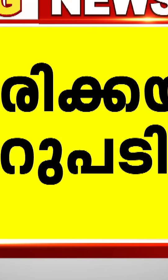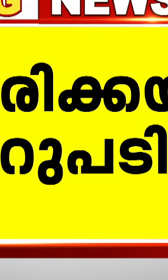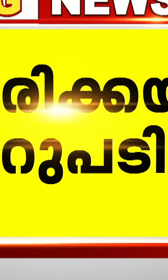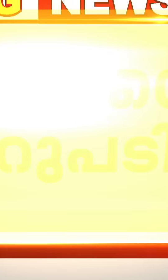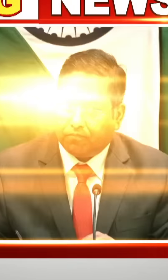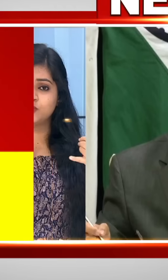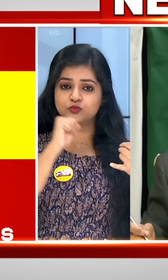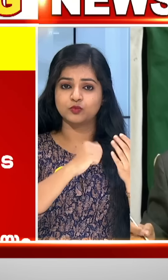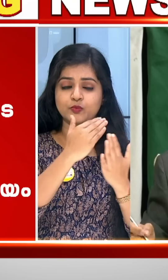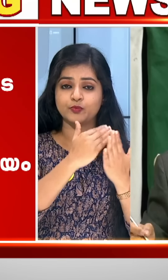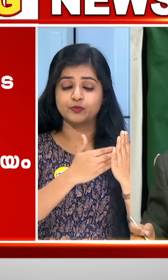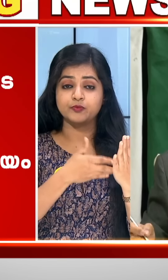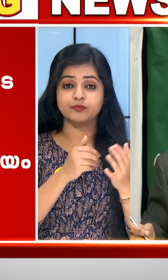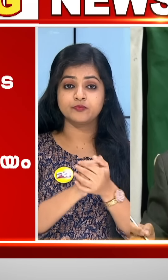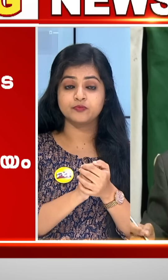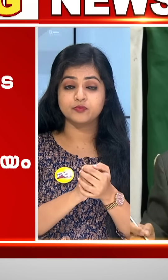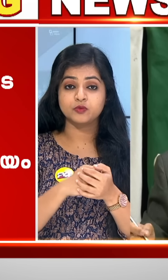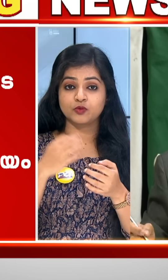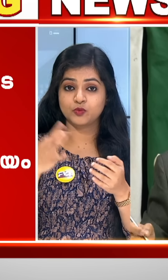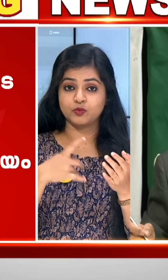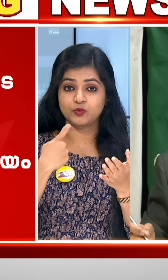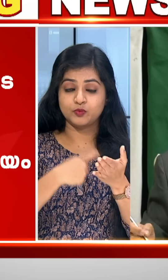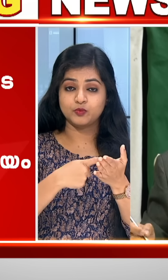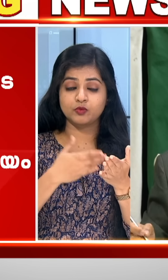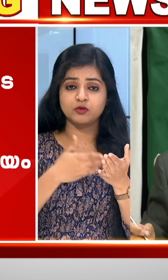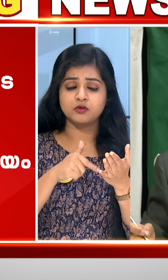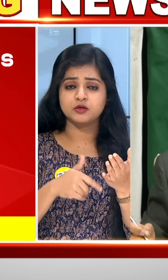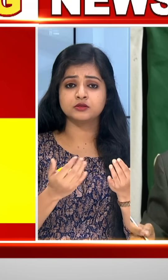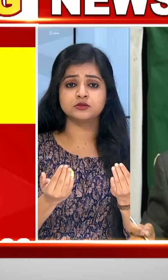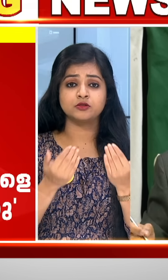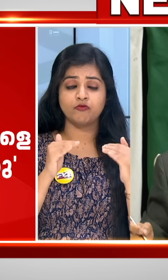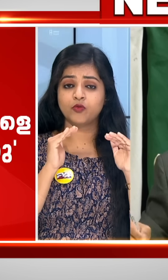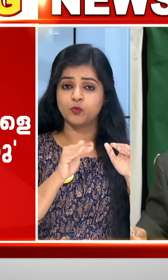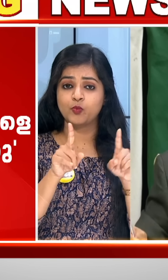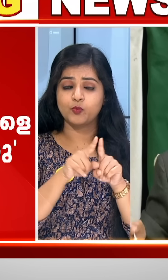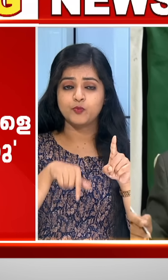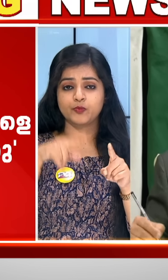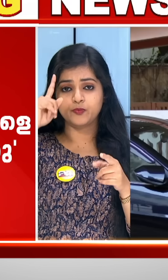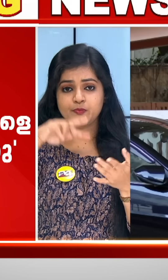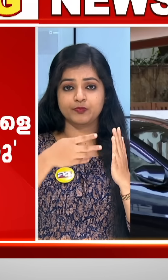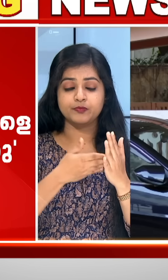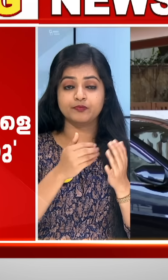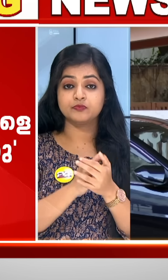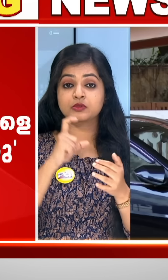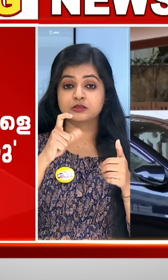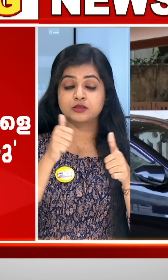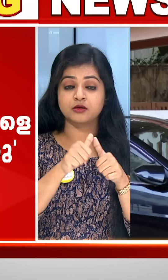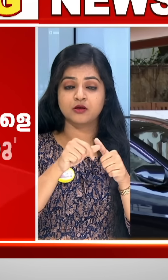വിഷയമാണ് നിയമം ക്ഷമിക്കണം നിയമം സുരക്ഷിതത്വം നൽകുന്ന ഒന്നാണ് സിഎ പൗരത്വം